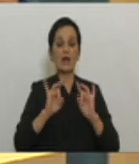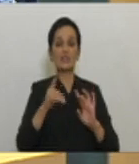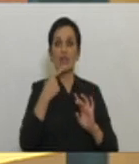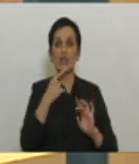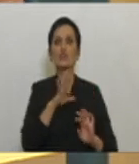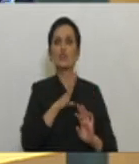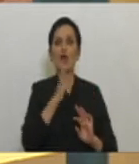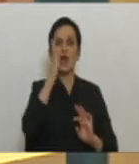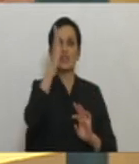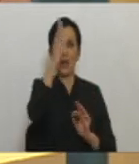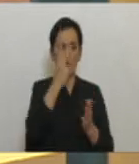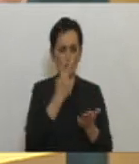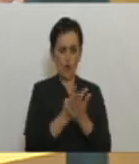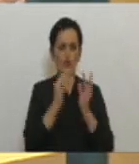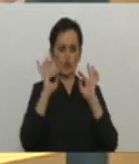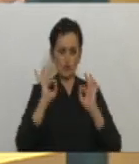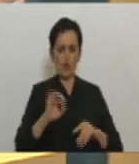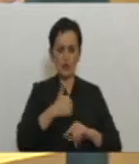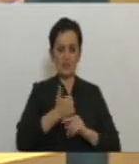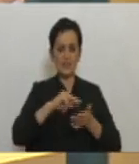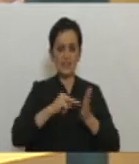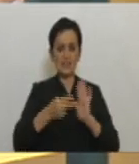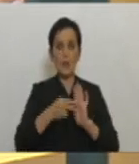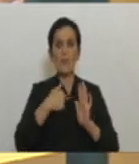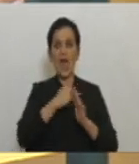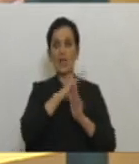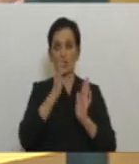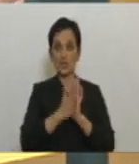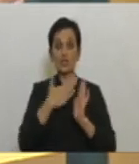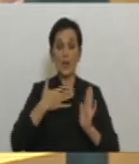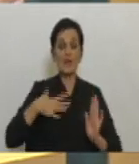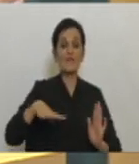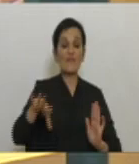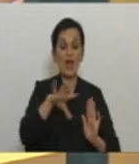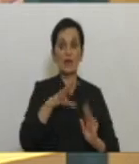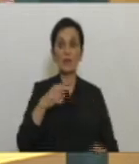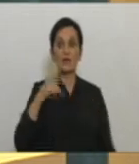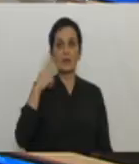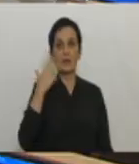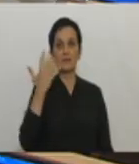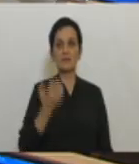იყო სამომავლო ხედვა, სწორი სტრატეგია და მე ყოველას ჩვენ ქვეყანას პირველში ამის ას.